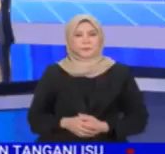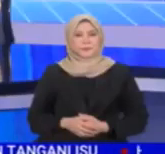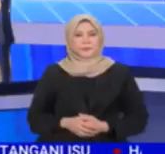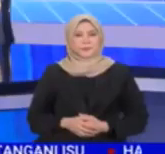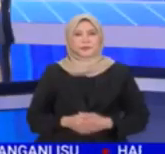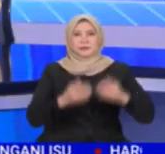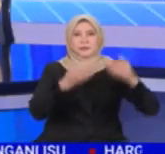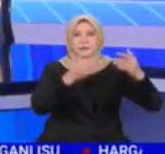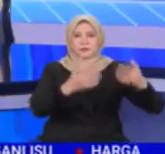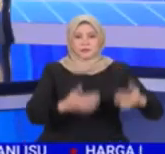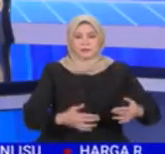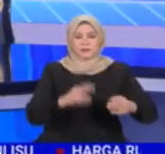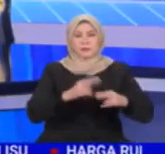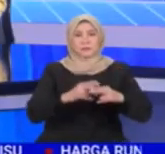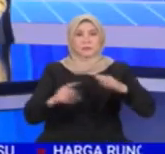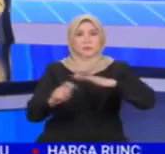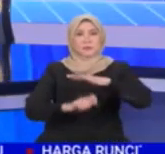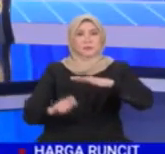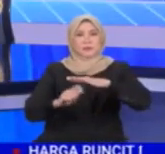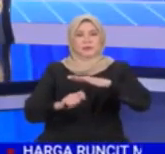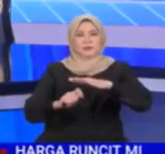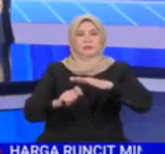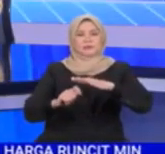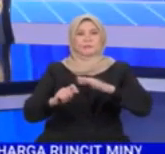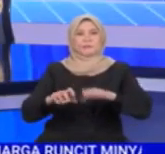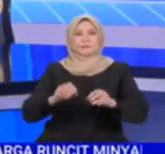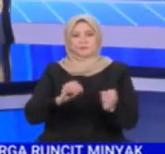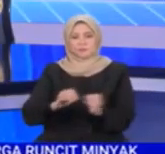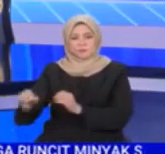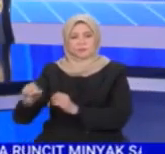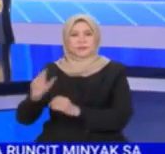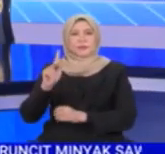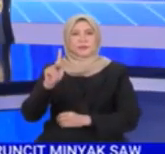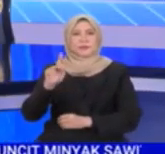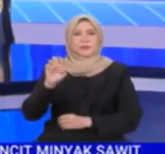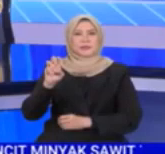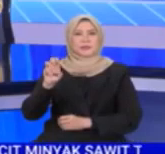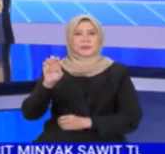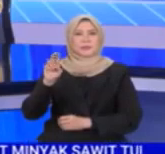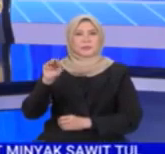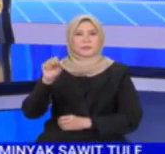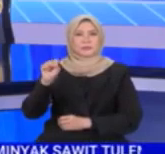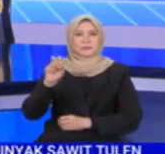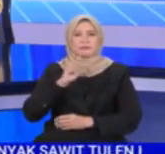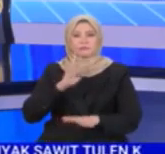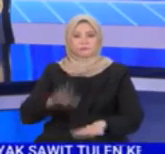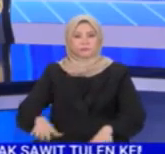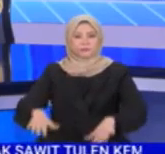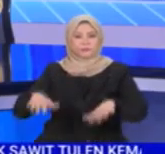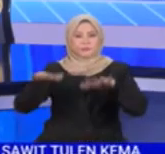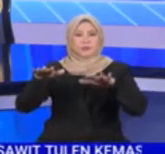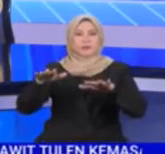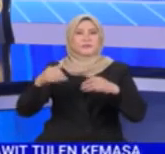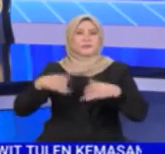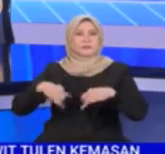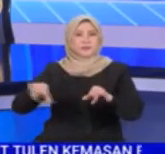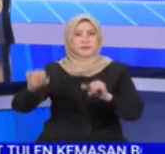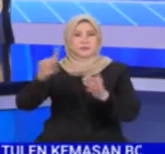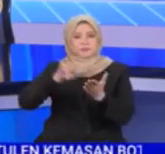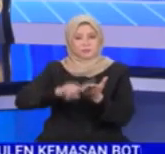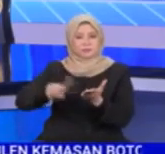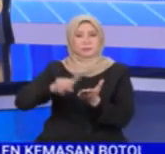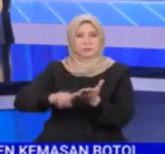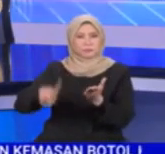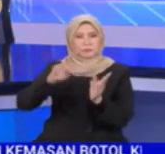Senarai Taman Bimbingan Kanak-Kanak Tabika Kendalian Jabatan Kemajuan Masyarakat Kemas yang terjejas banjir sedang dikemaskini.